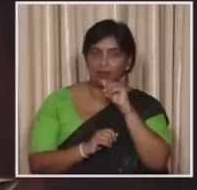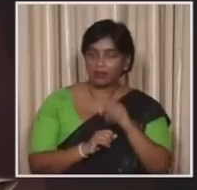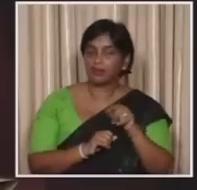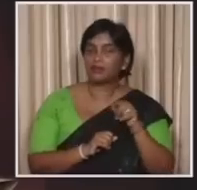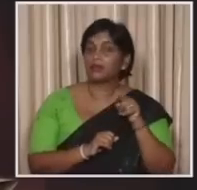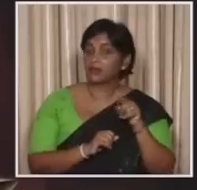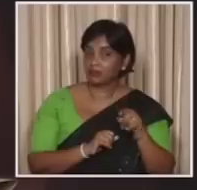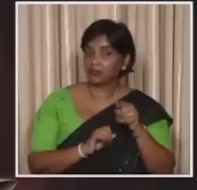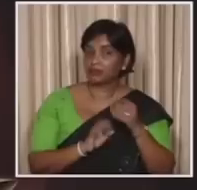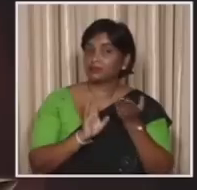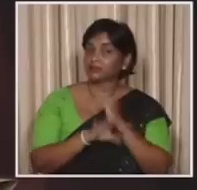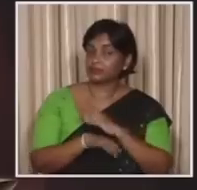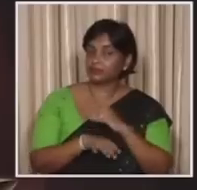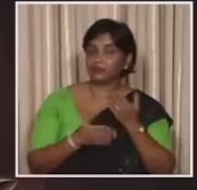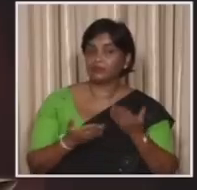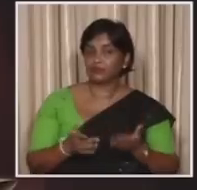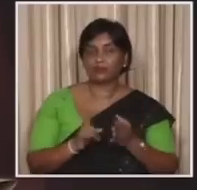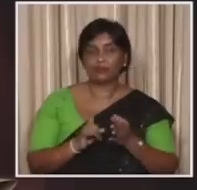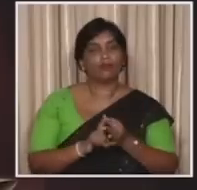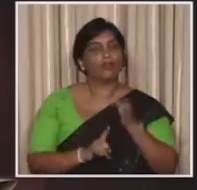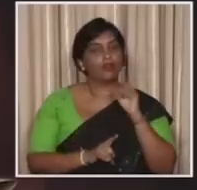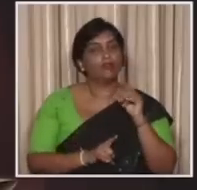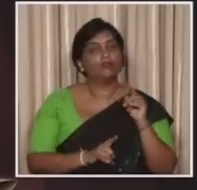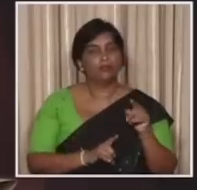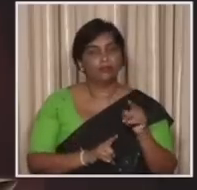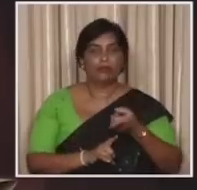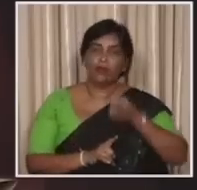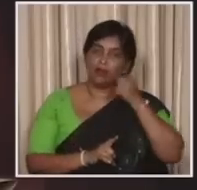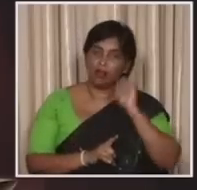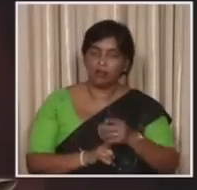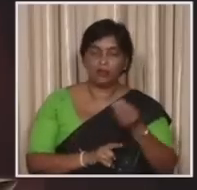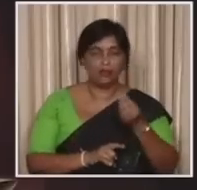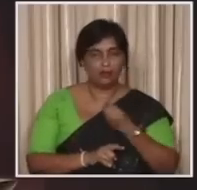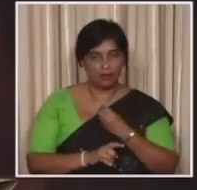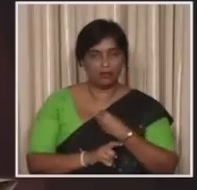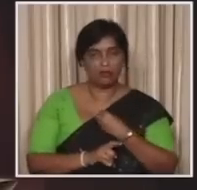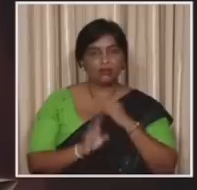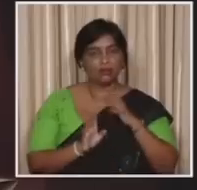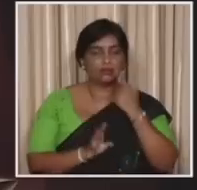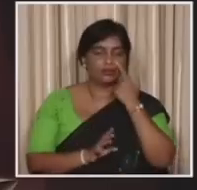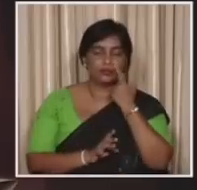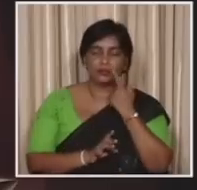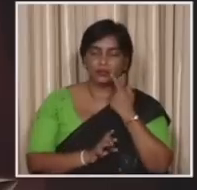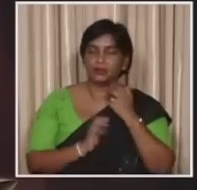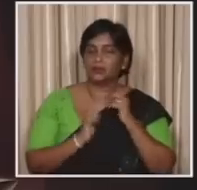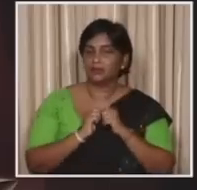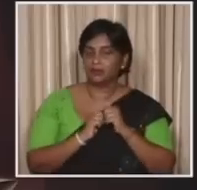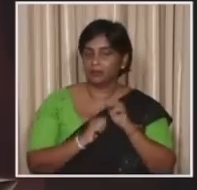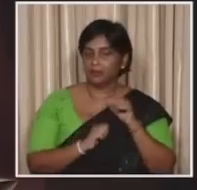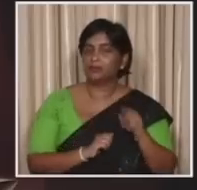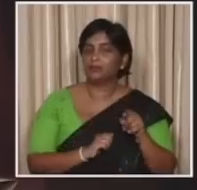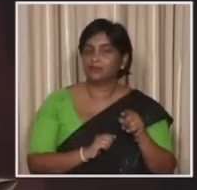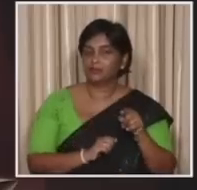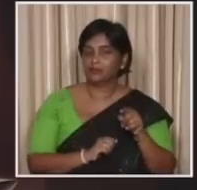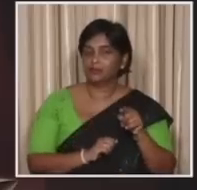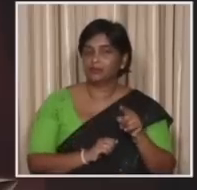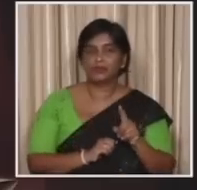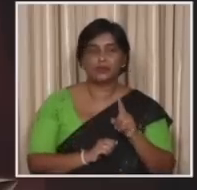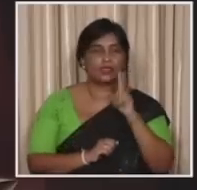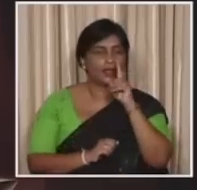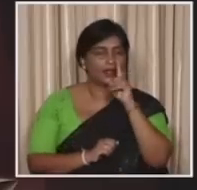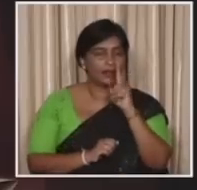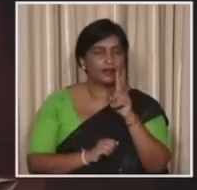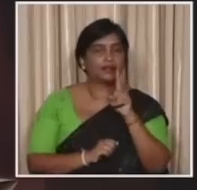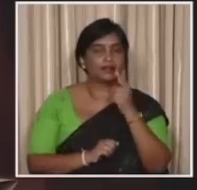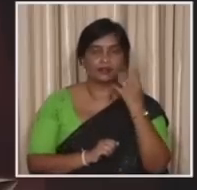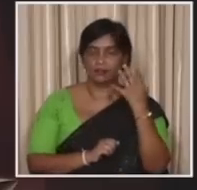වශයෙන්ම ඒ වෙලාවේ වර්තමාන ජනාධිපතිවරයත් ඒකට අනුමැතිය දුන්නා. බොහොම කනගාටුදායක කාරණාව තමයි ඒකෙන් එකම එක දෙයක්